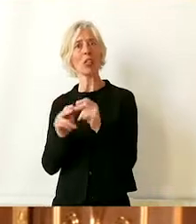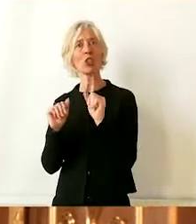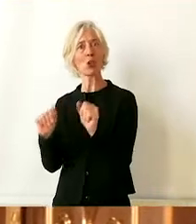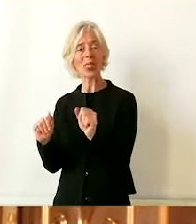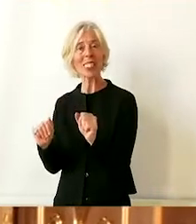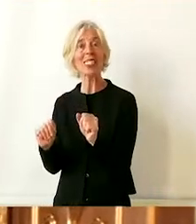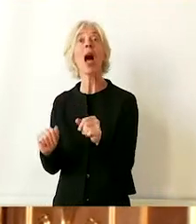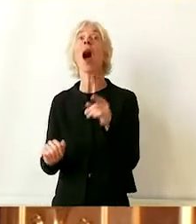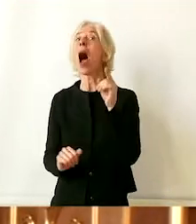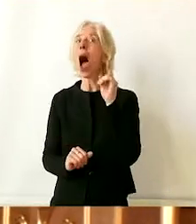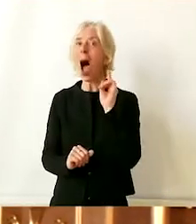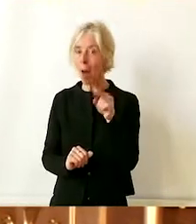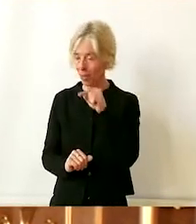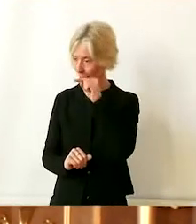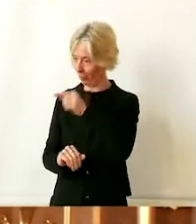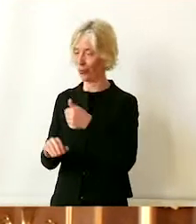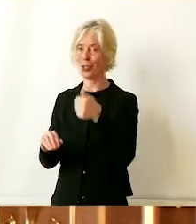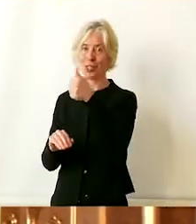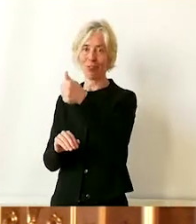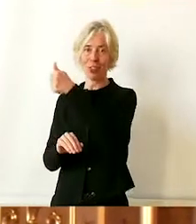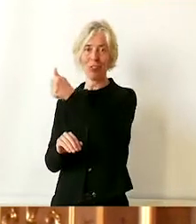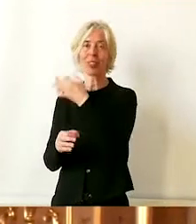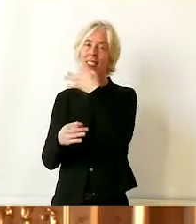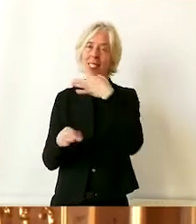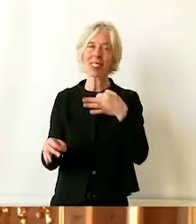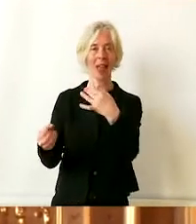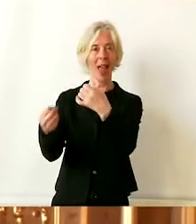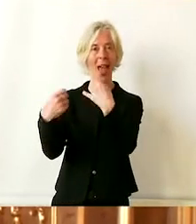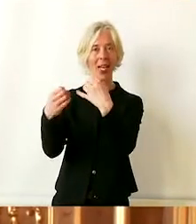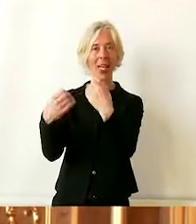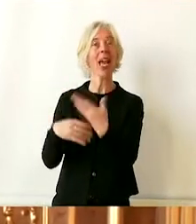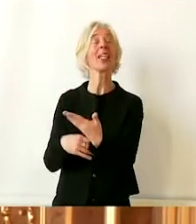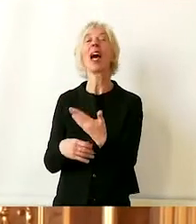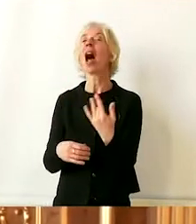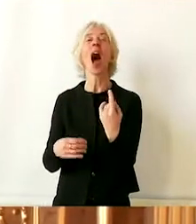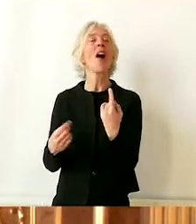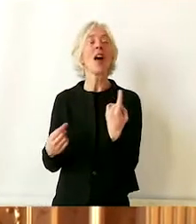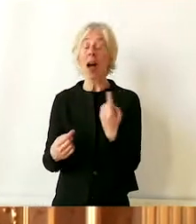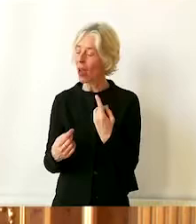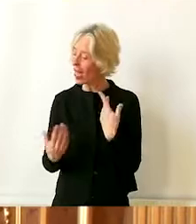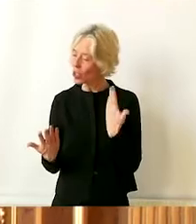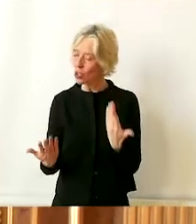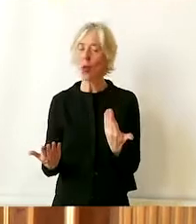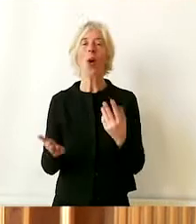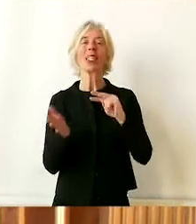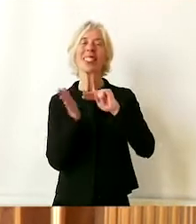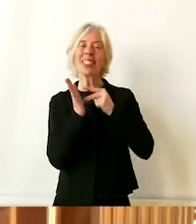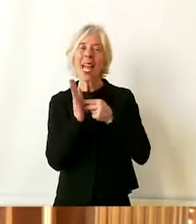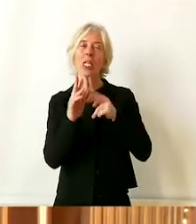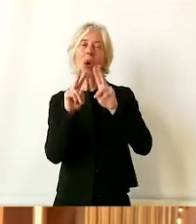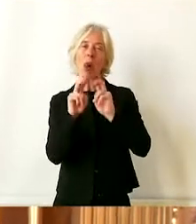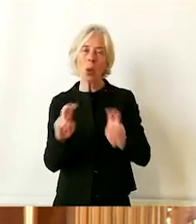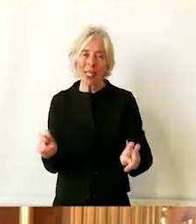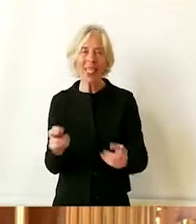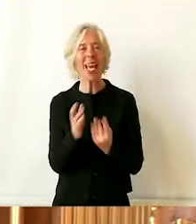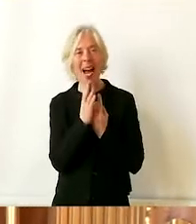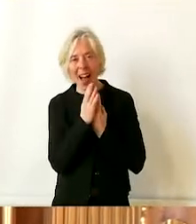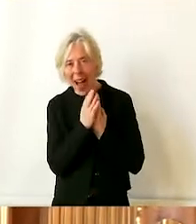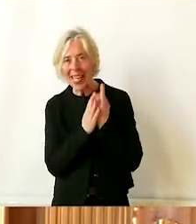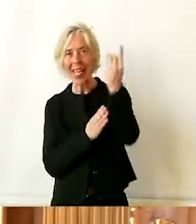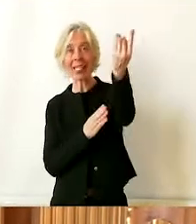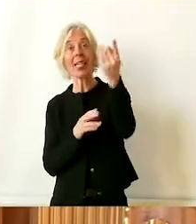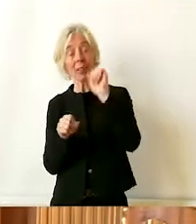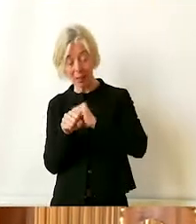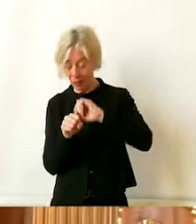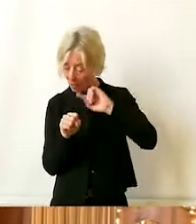Vorstandschaft hat uns sehr gut erläutert, warum wir hier auf dem falschen Weg sind, dass wir mit Technologie und Innovation an das Thema herangehen müssen, auch